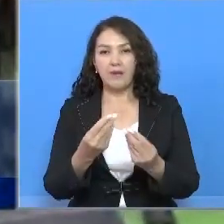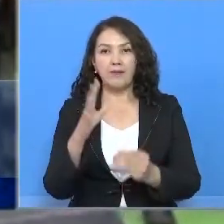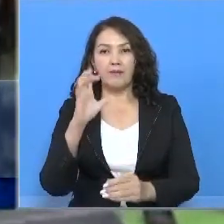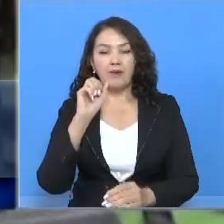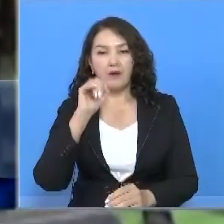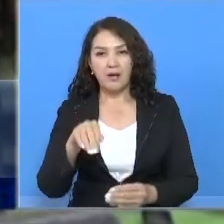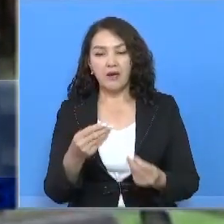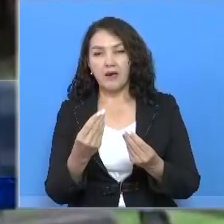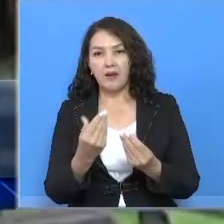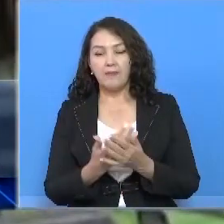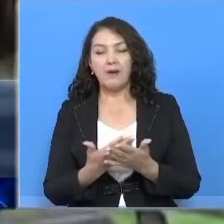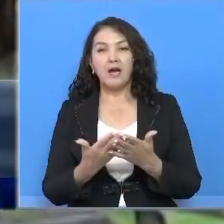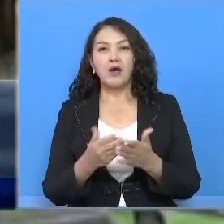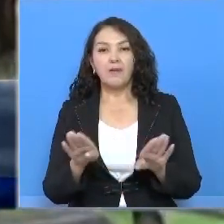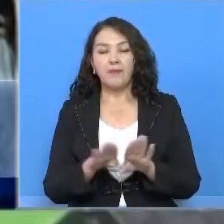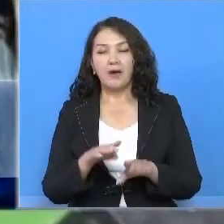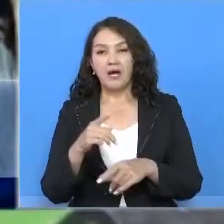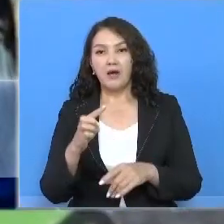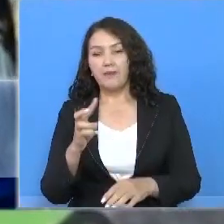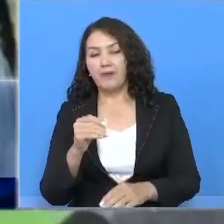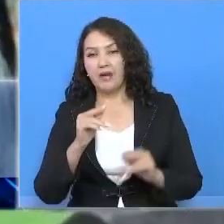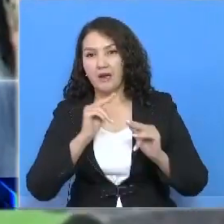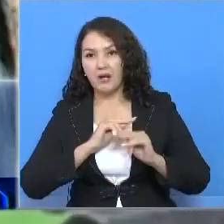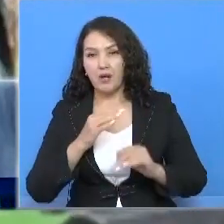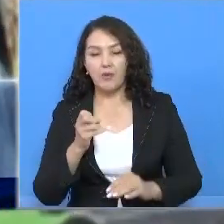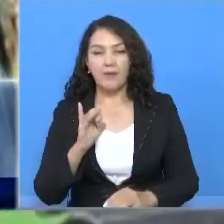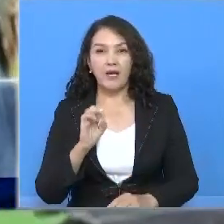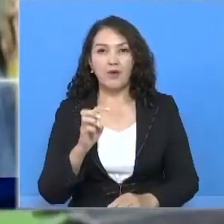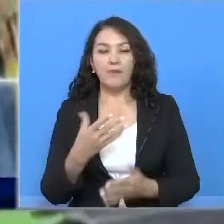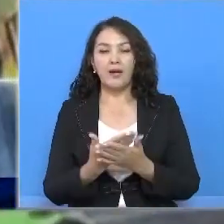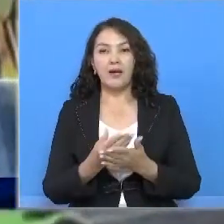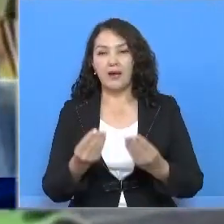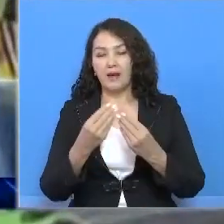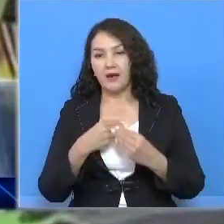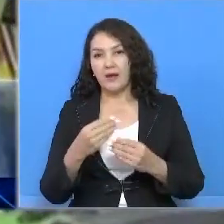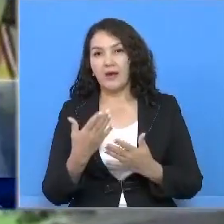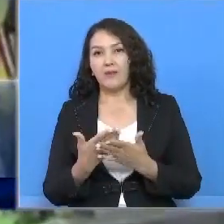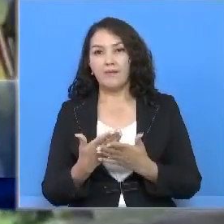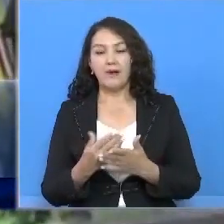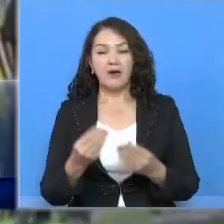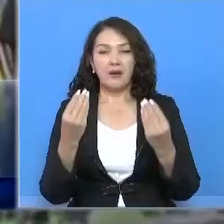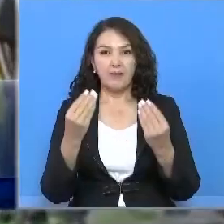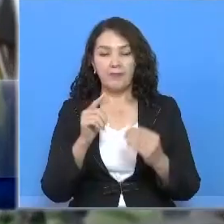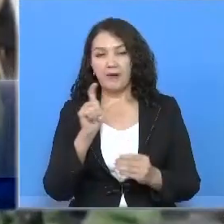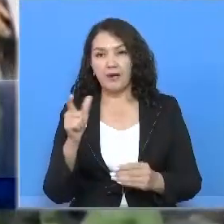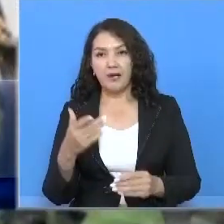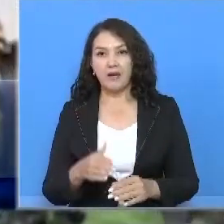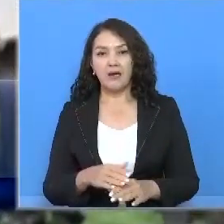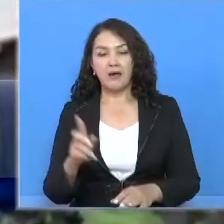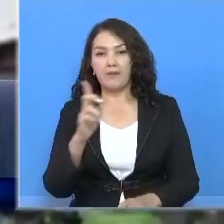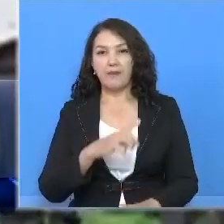500.000 тенге обладателя медали Ерем бегаю косая бассейнгиру присвоенное звание почётный гражданин